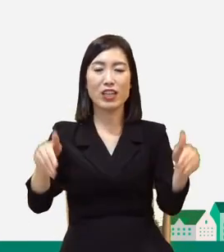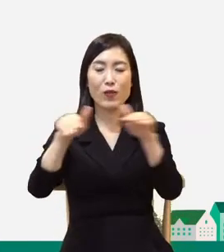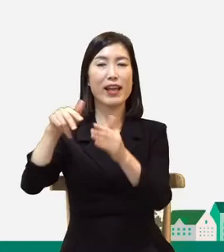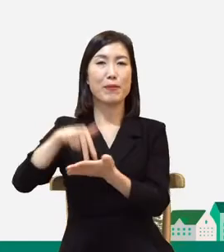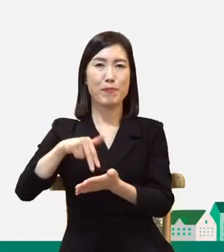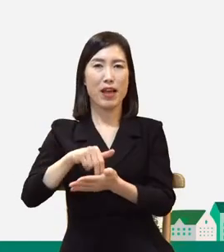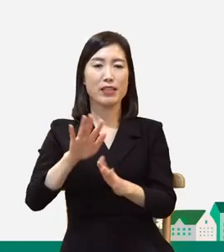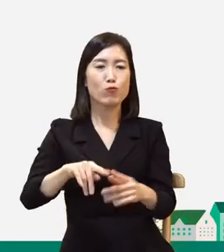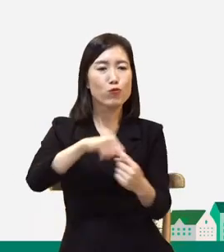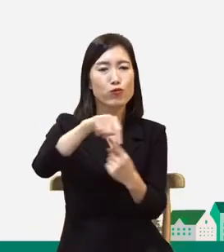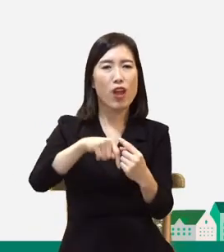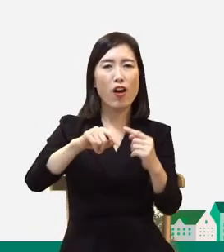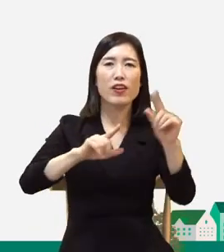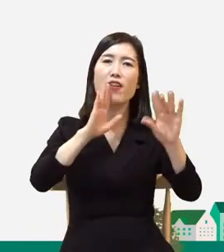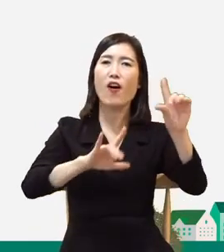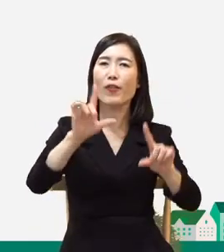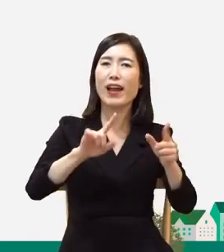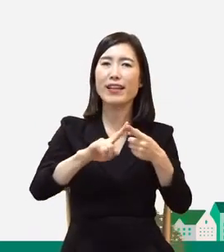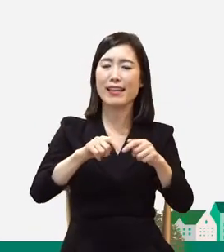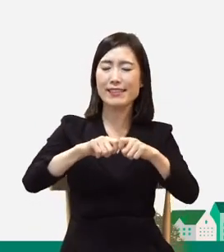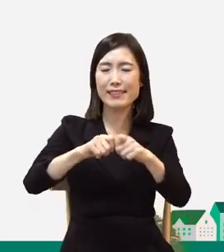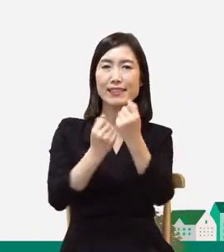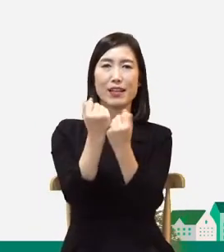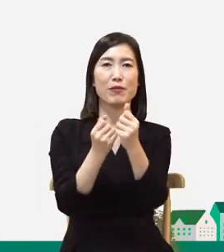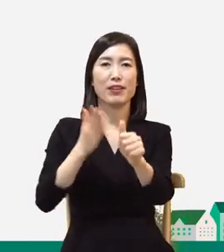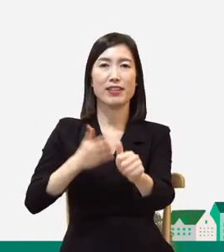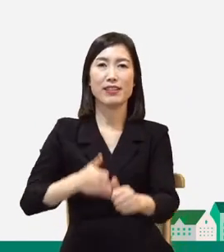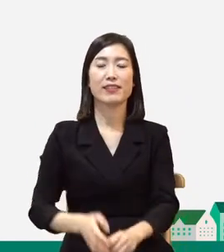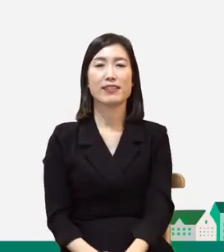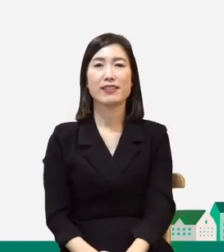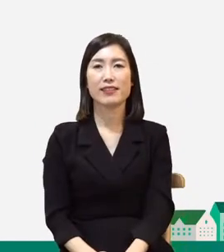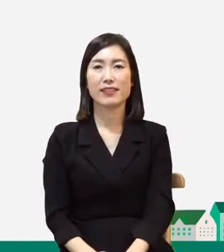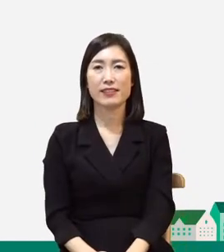운영 지원 기관으로서 어떻게 운영하는지 좀 자세히 설명해 주시기 바랍니다.